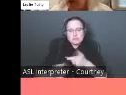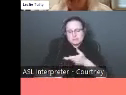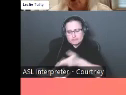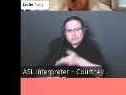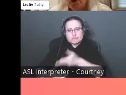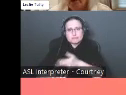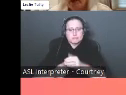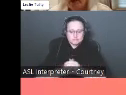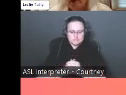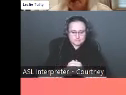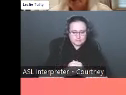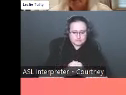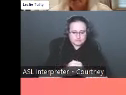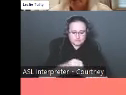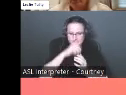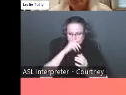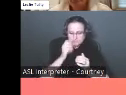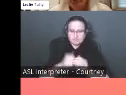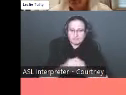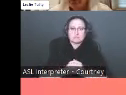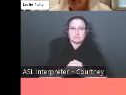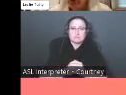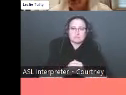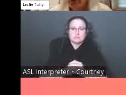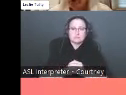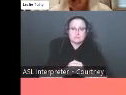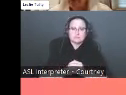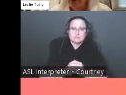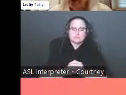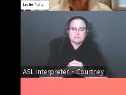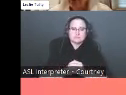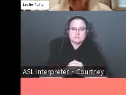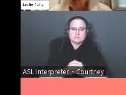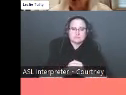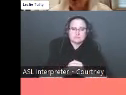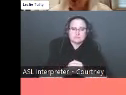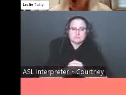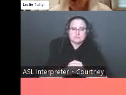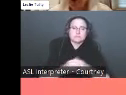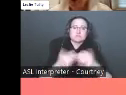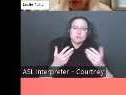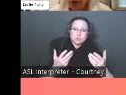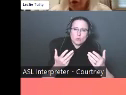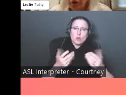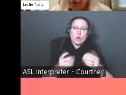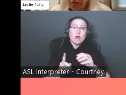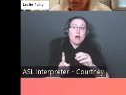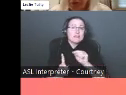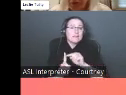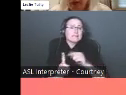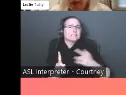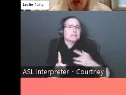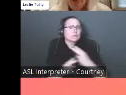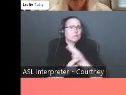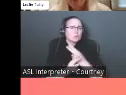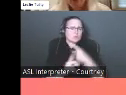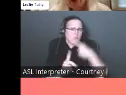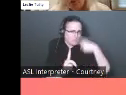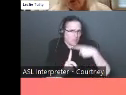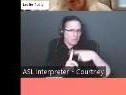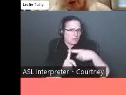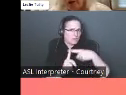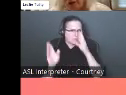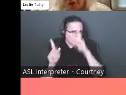l'affection et d'alimenter le lien avec les enfants. Donc, elles utilisaient